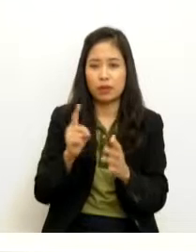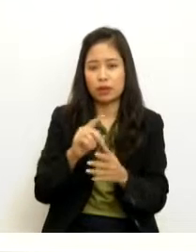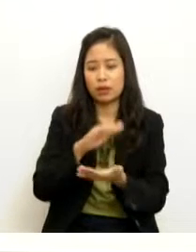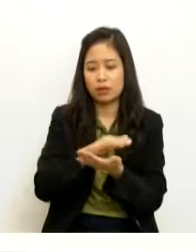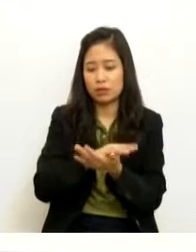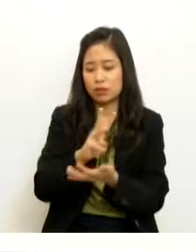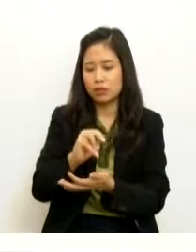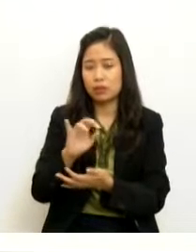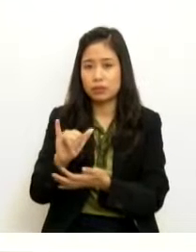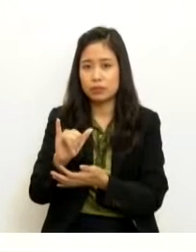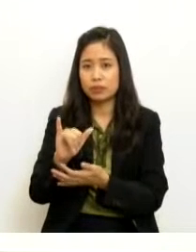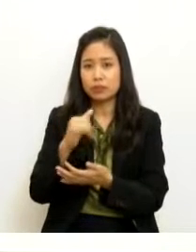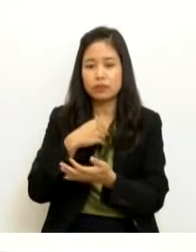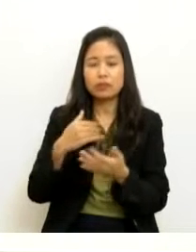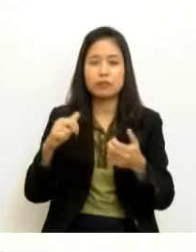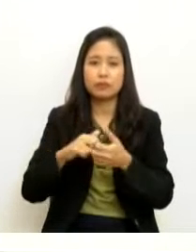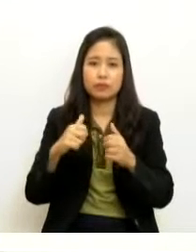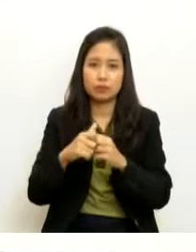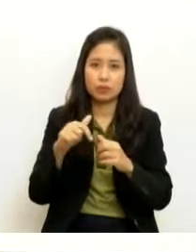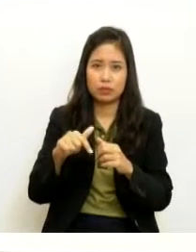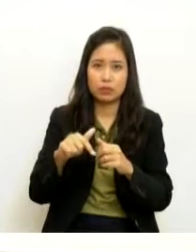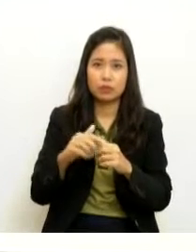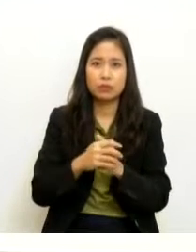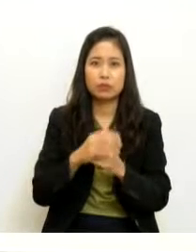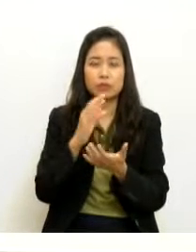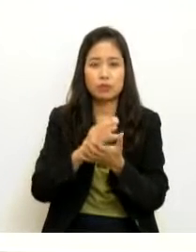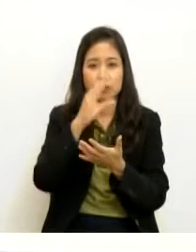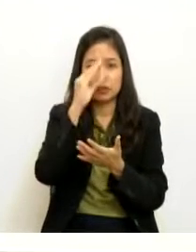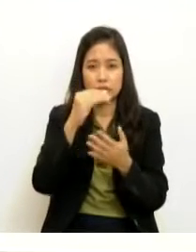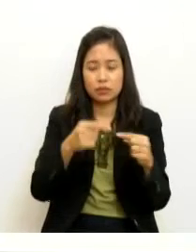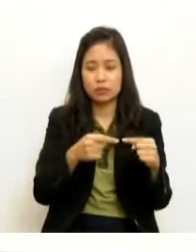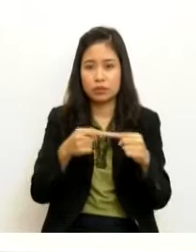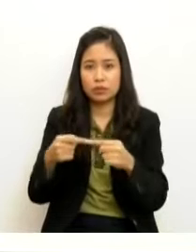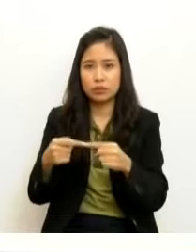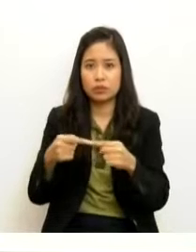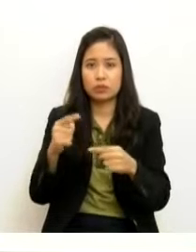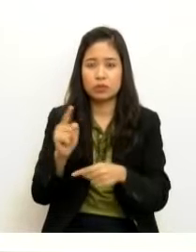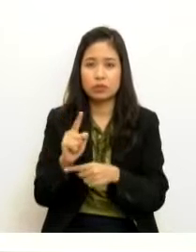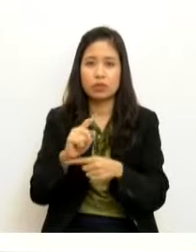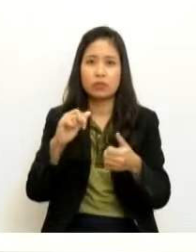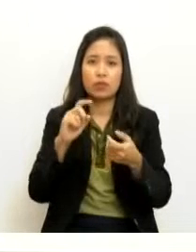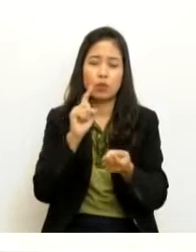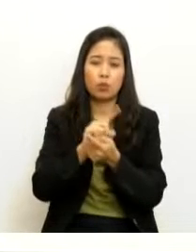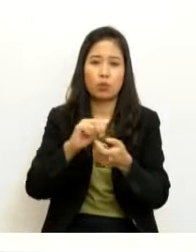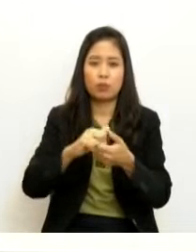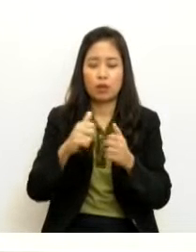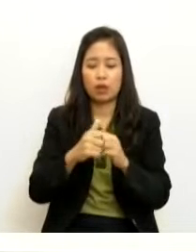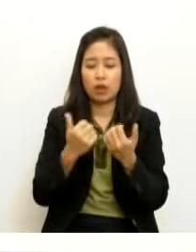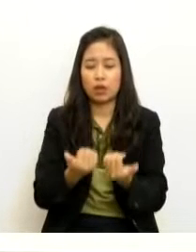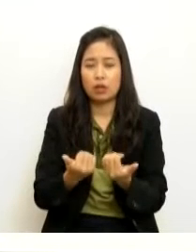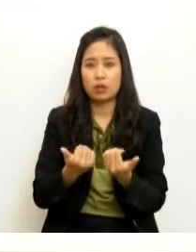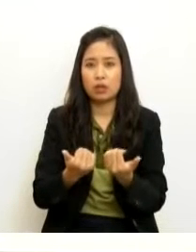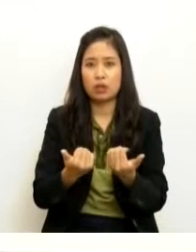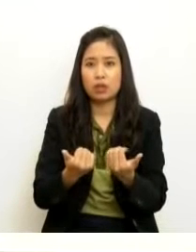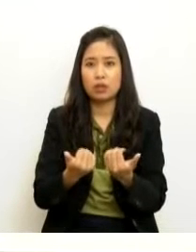งเรียนขยายโอกาสพอจัดการศึกษาต่อมาในระยะขณะนี้เราก็พบปัญหาเรื่องเด็กขยายโอกาสอยู่2มิ